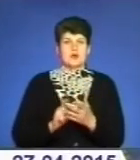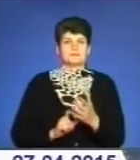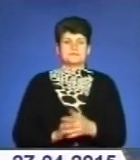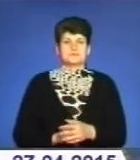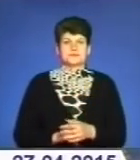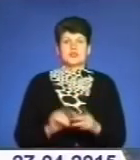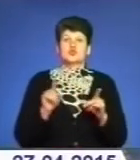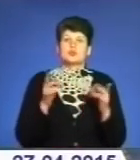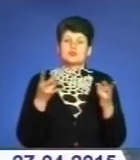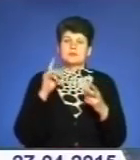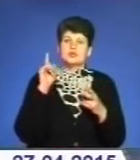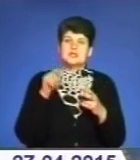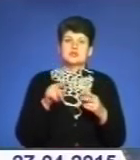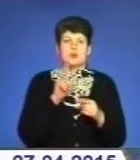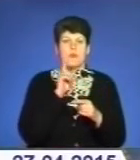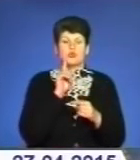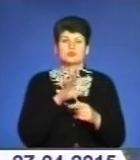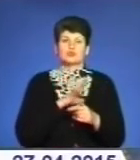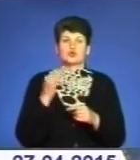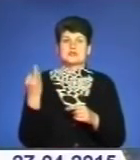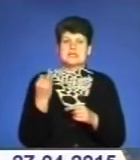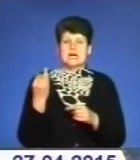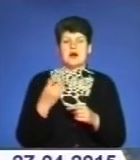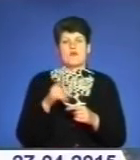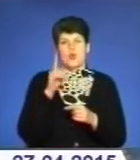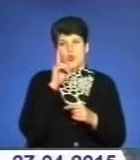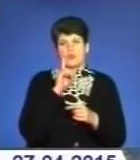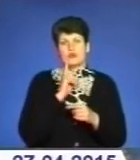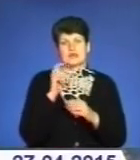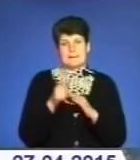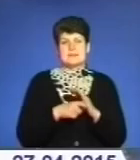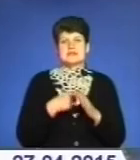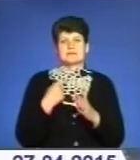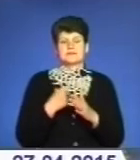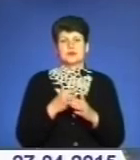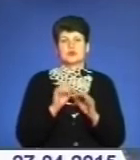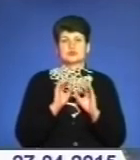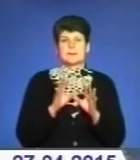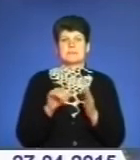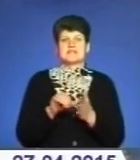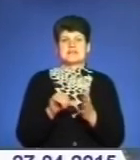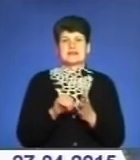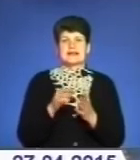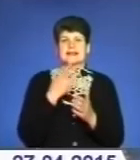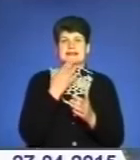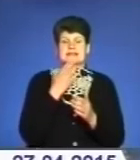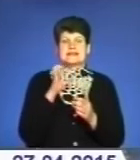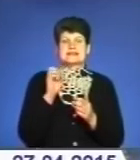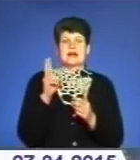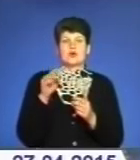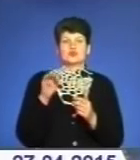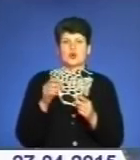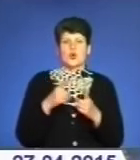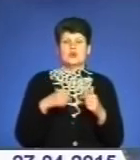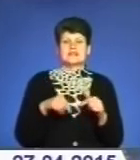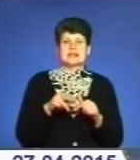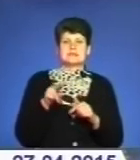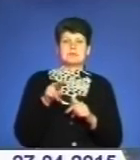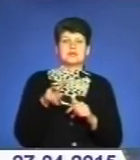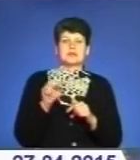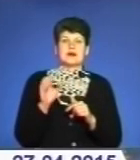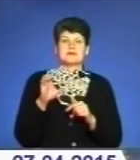Що потрібно знати, аби молоді було цікаво, комфортно і пізнавально, демонстрували представники національної скаутської організації «Пласт»,